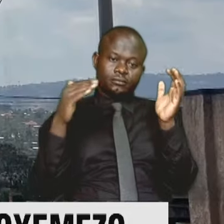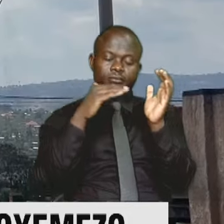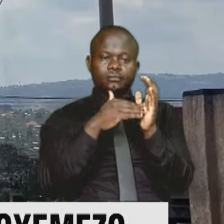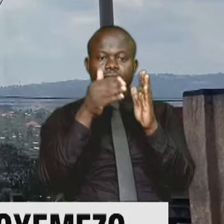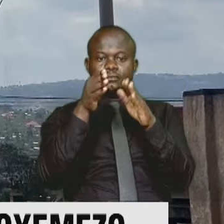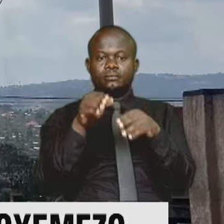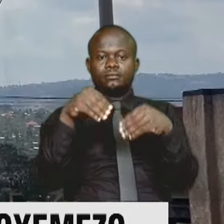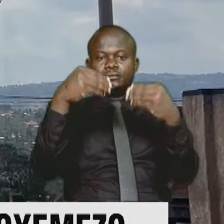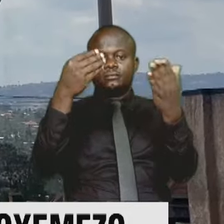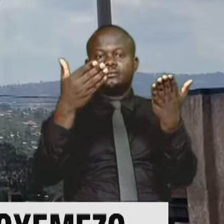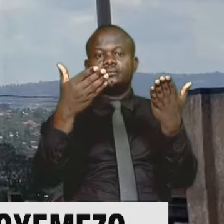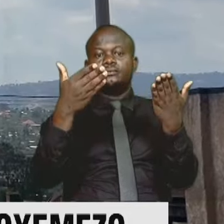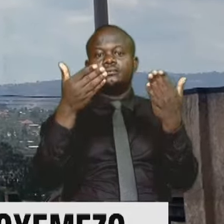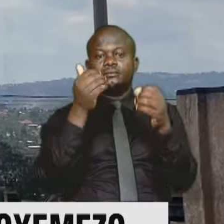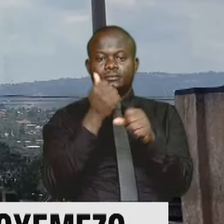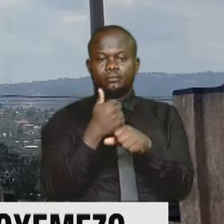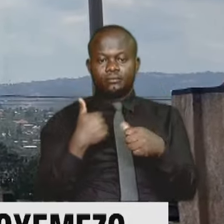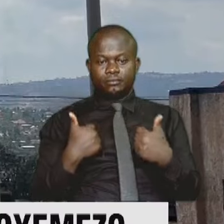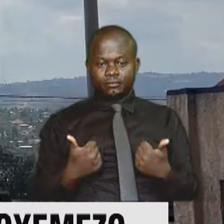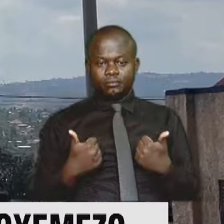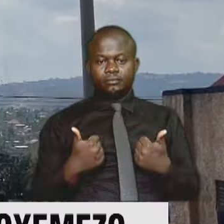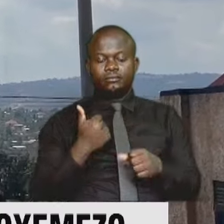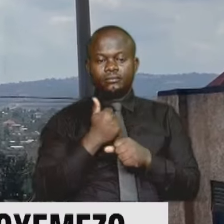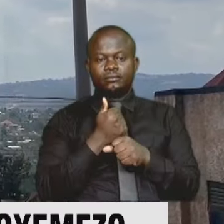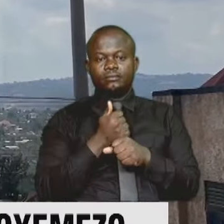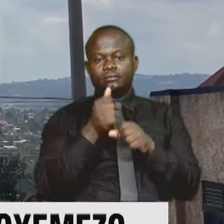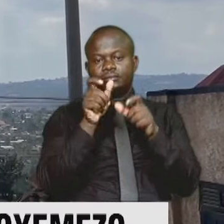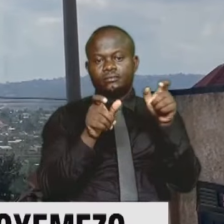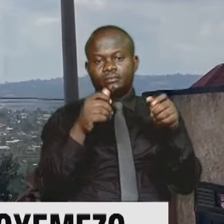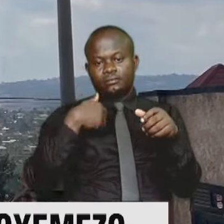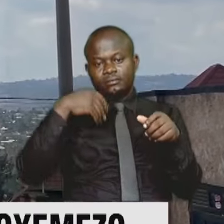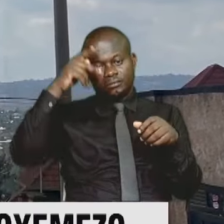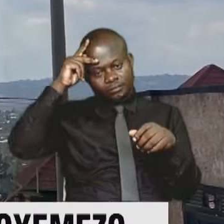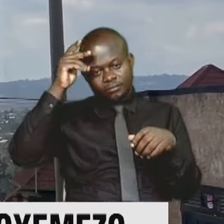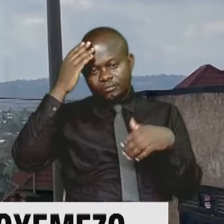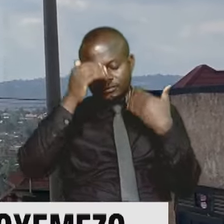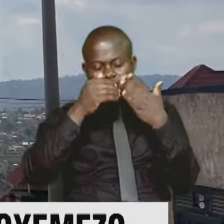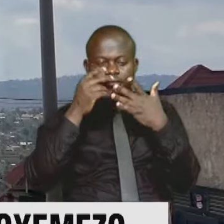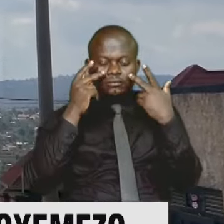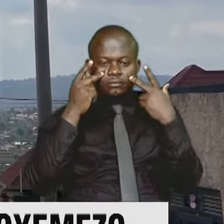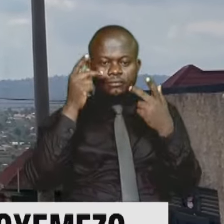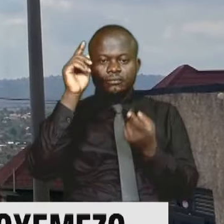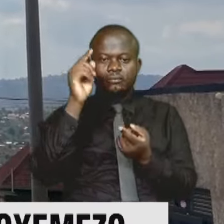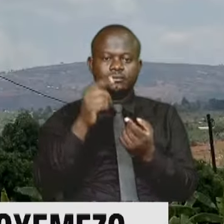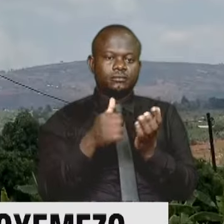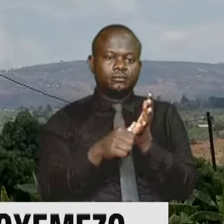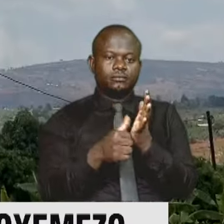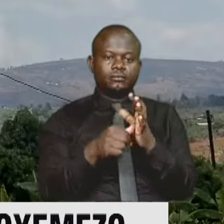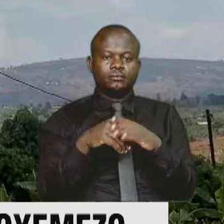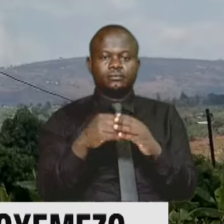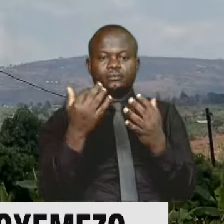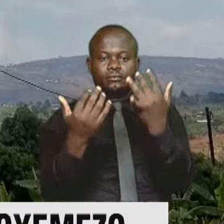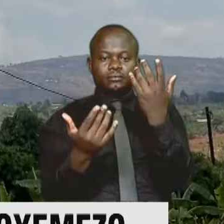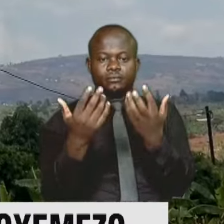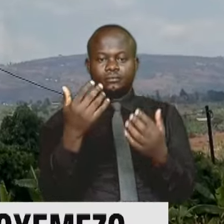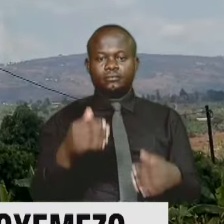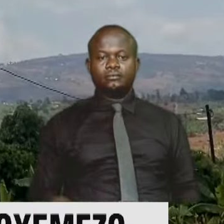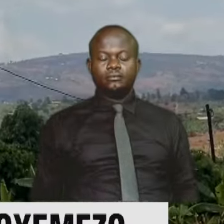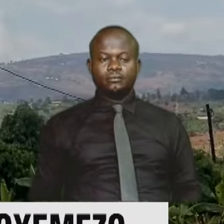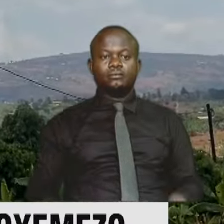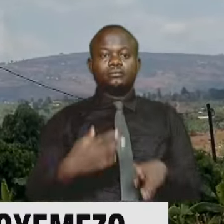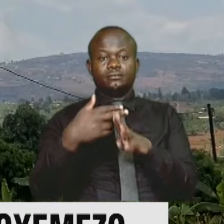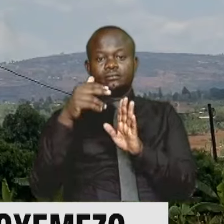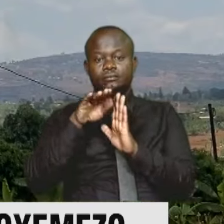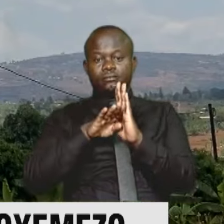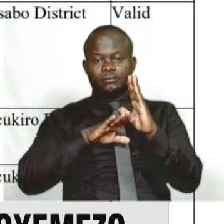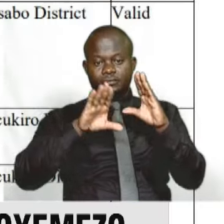n'uyahaye estrazika bikoze neza yarakozwe n'umuntu ufite ubumenyi kugira ngo turebe ko twagabanya iki kibazo cy'inkongi z'umuriro. Urutonde rw'abemerewe gushyira mu